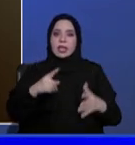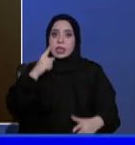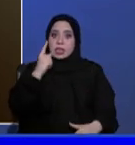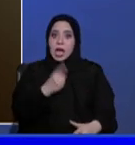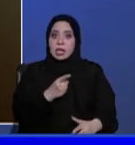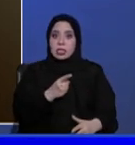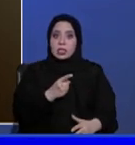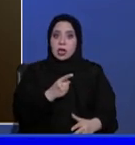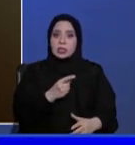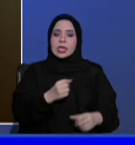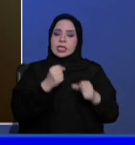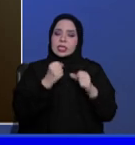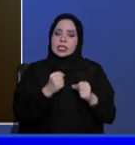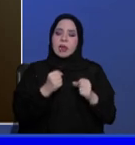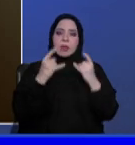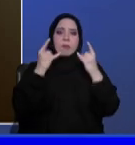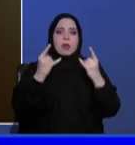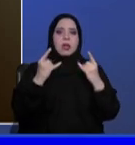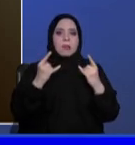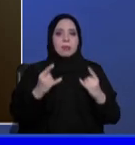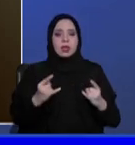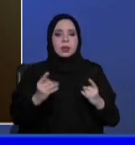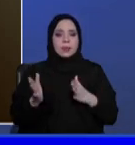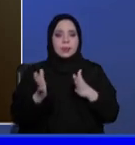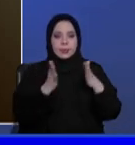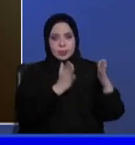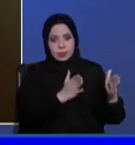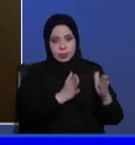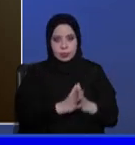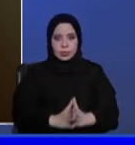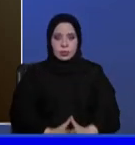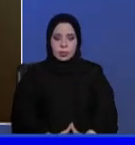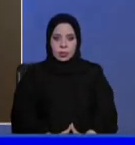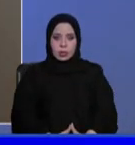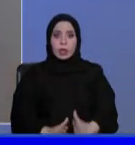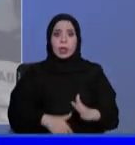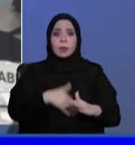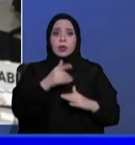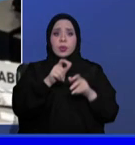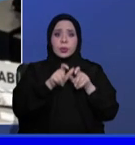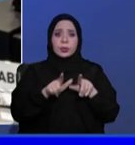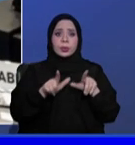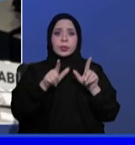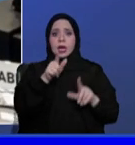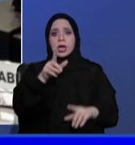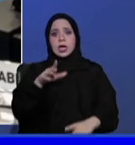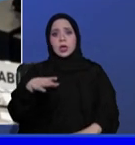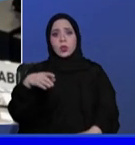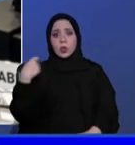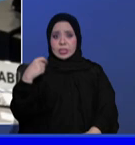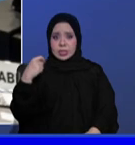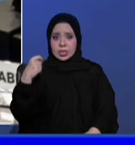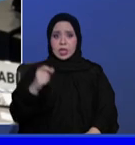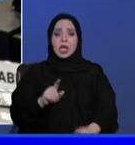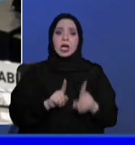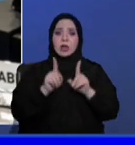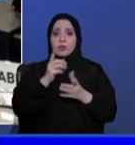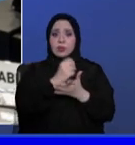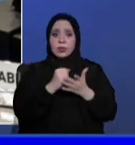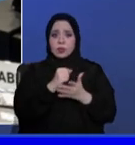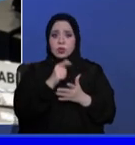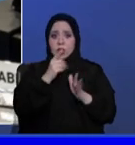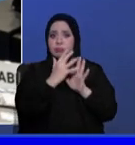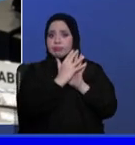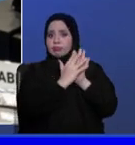تخفيف تلك التحديات وتعزيز القدرات على تجاوزها بكل كفاءه جاء ذلك لدى القاء معالي وزير الماليه